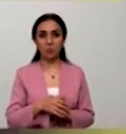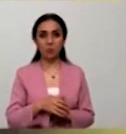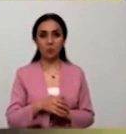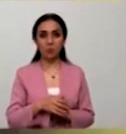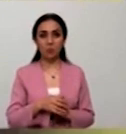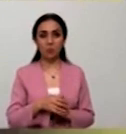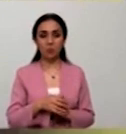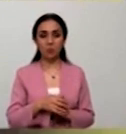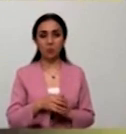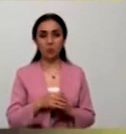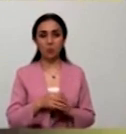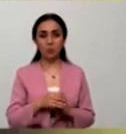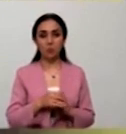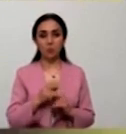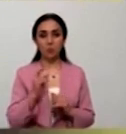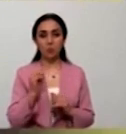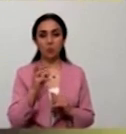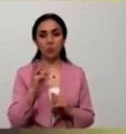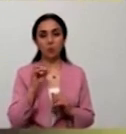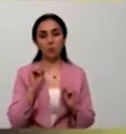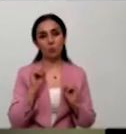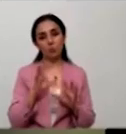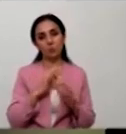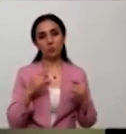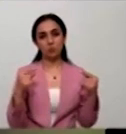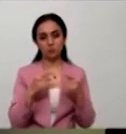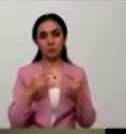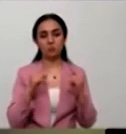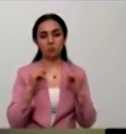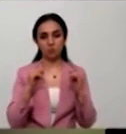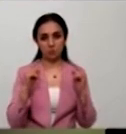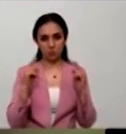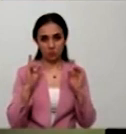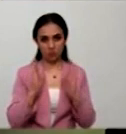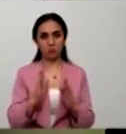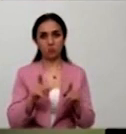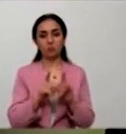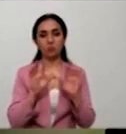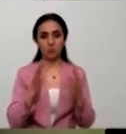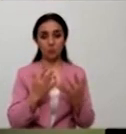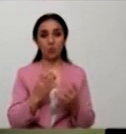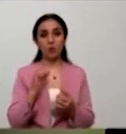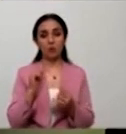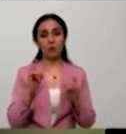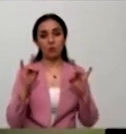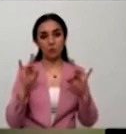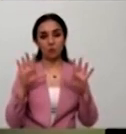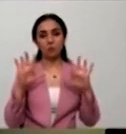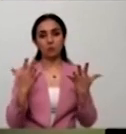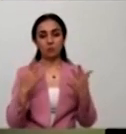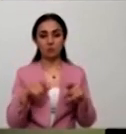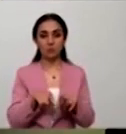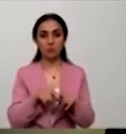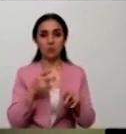ikkinchisi muqarrar hodisalar, ya'ni bular aniq sodir bo'ladigan hodisalar va uchinchisi tasodifiy